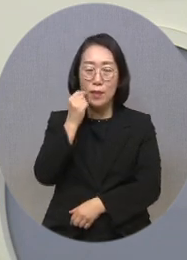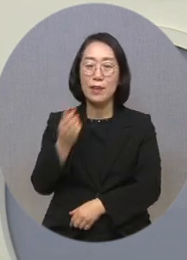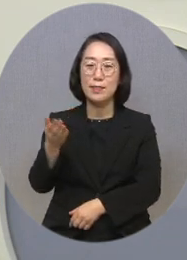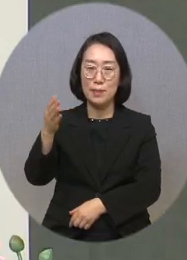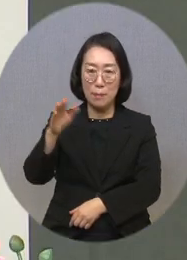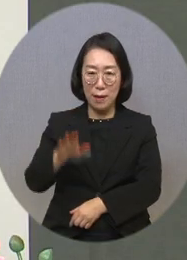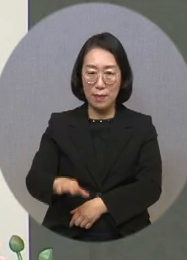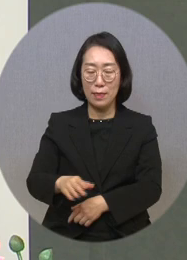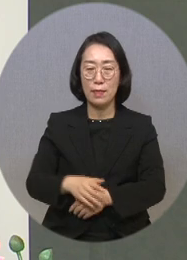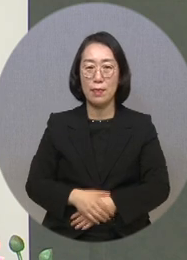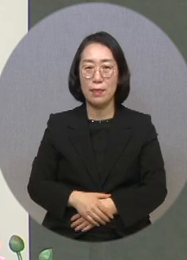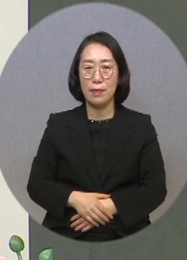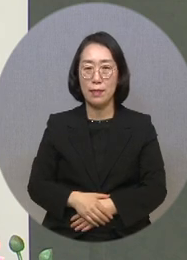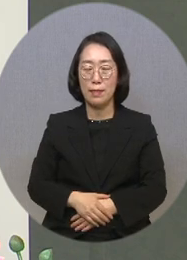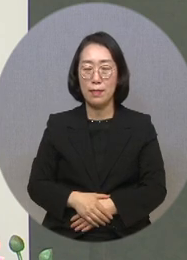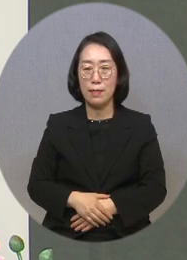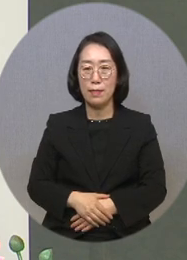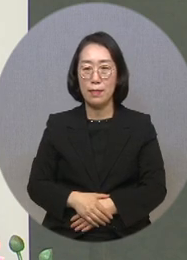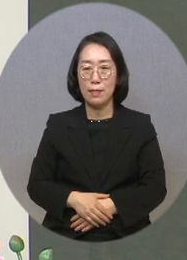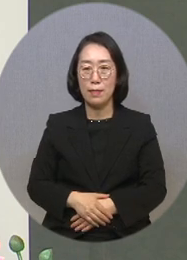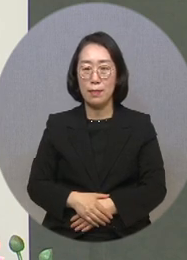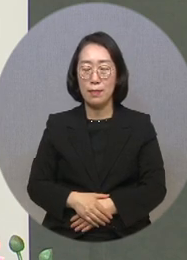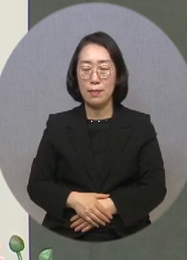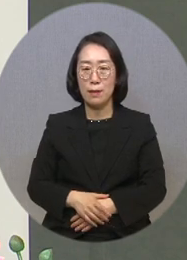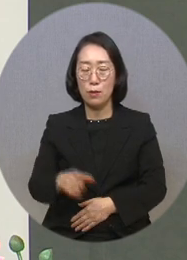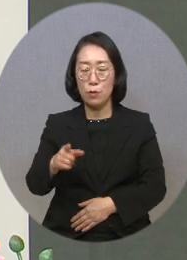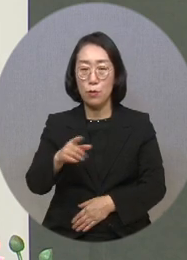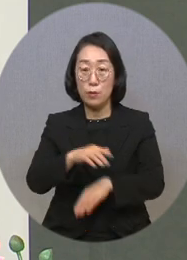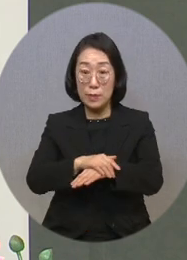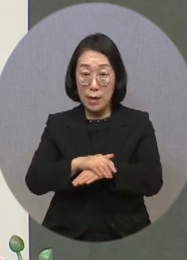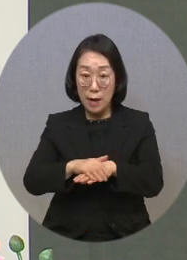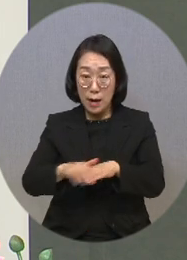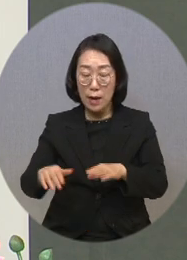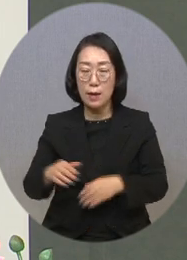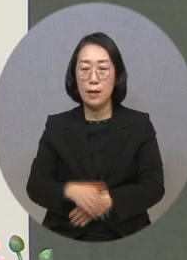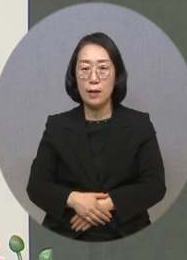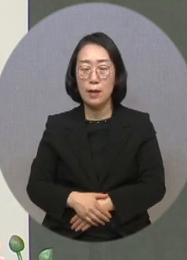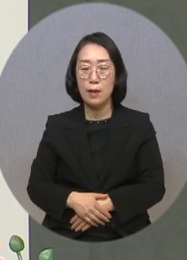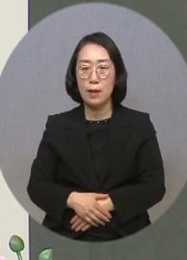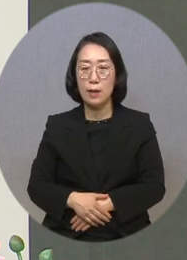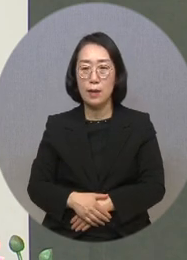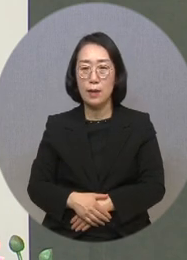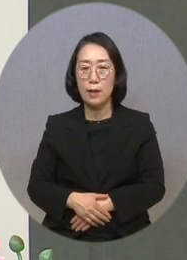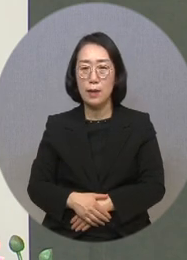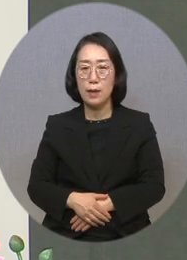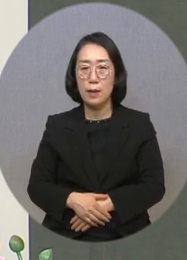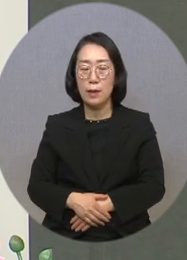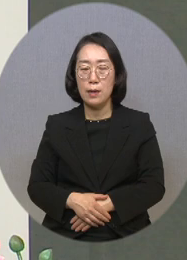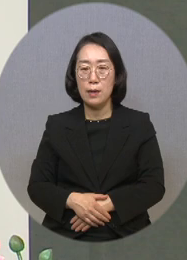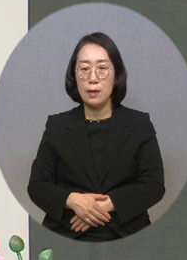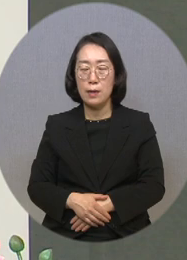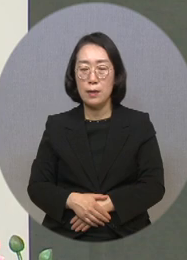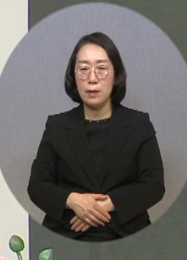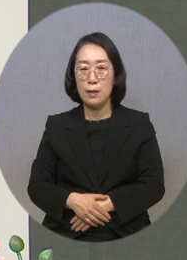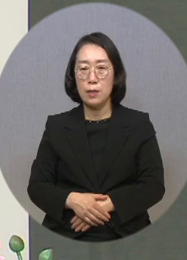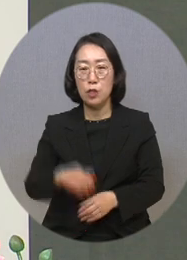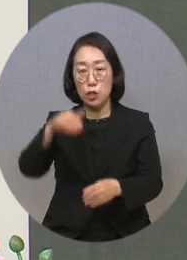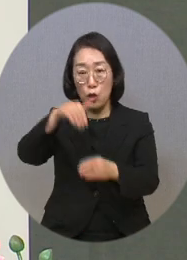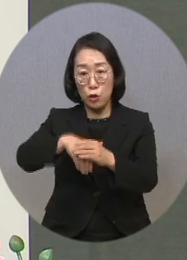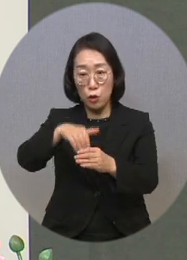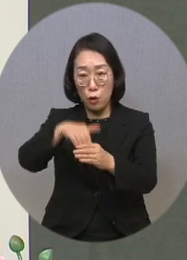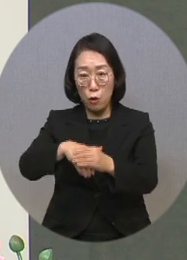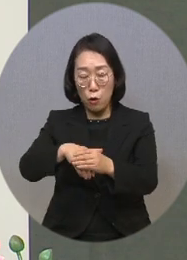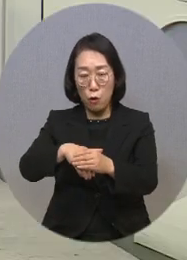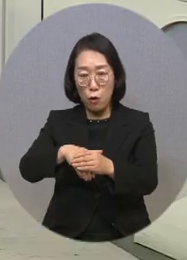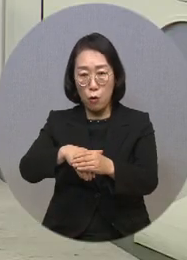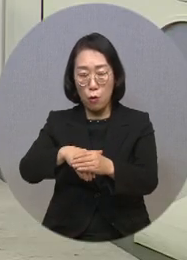네. 대선의 어떤 그 기폭제가 네. 무엇일까 네. 이것쯤은 우리가 얘기할 수도 있지